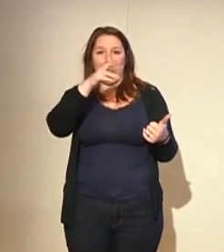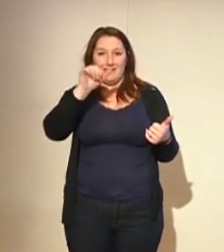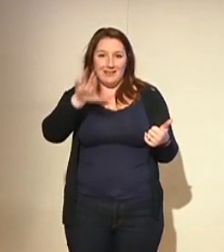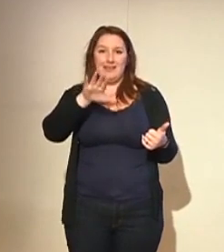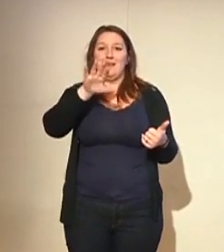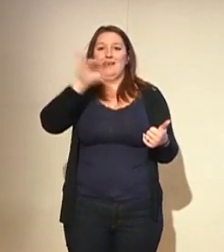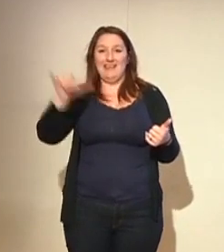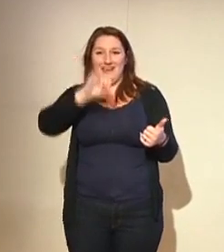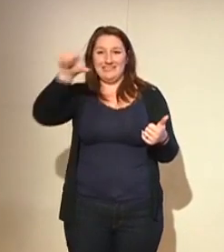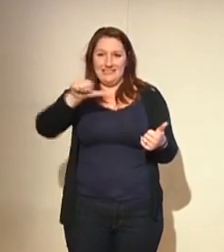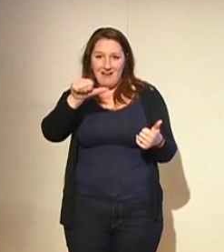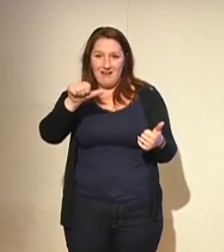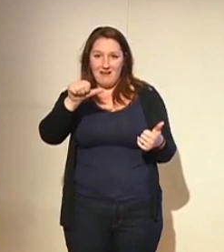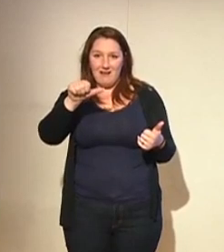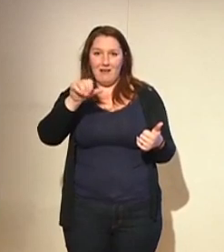viar